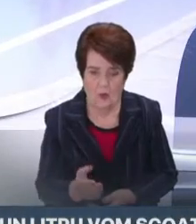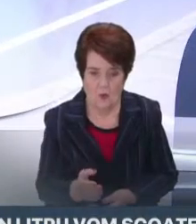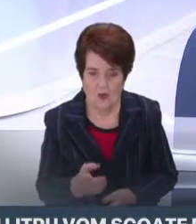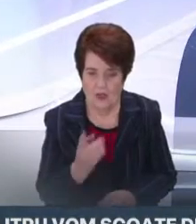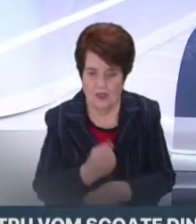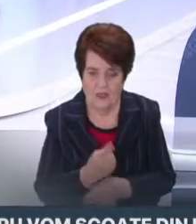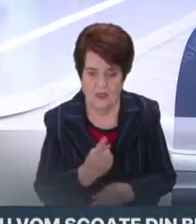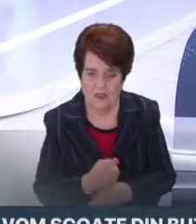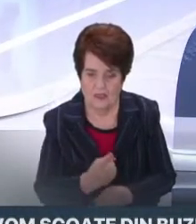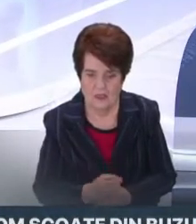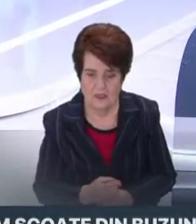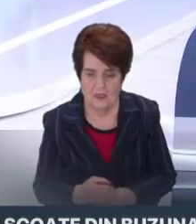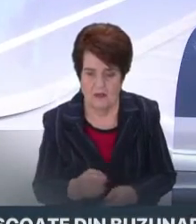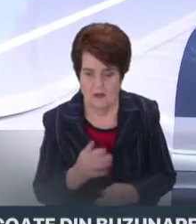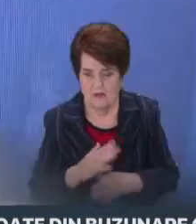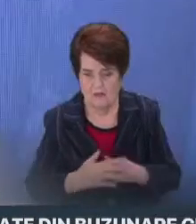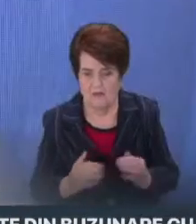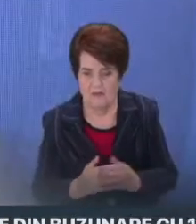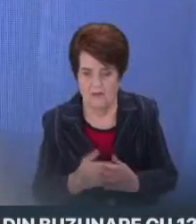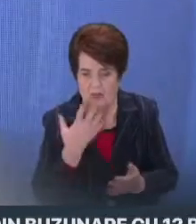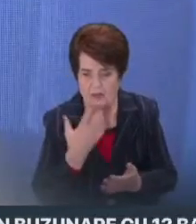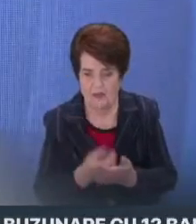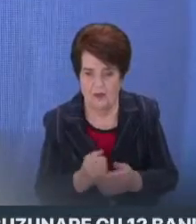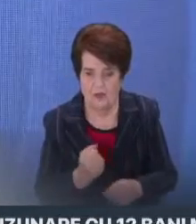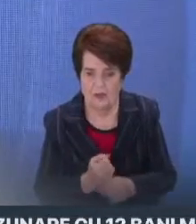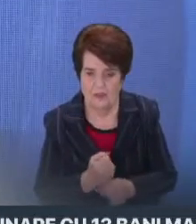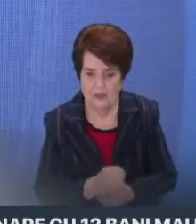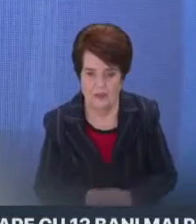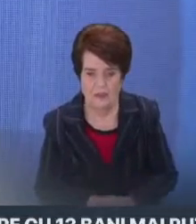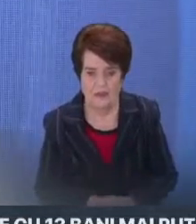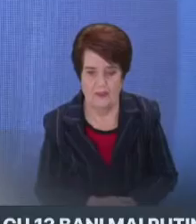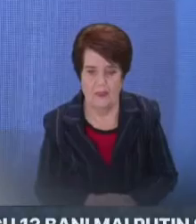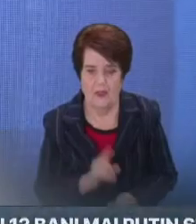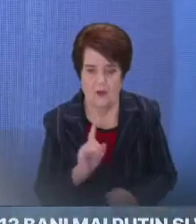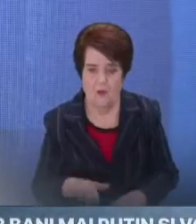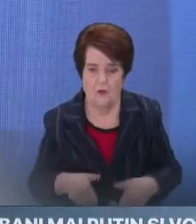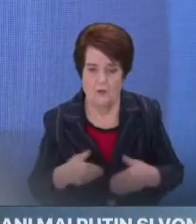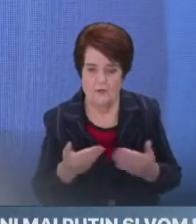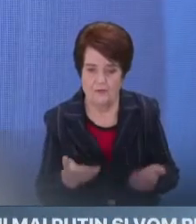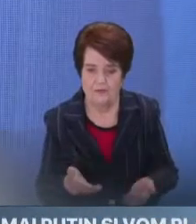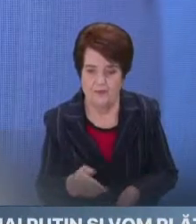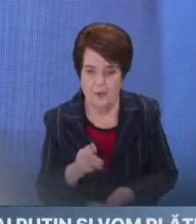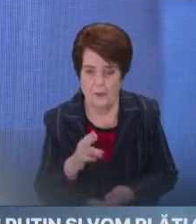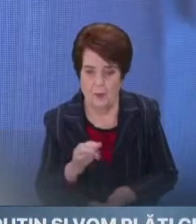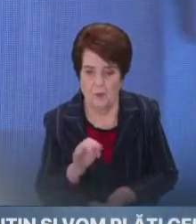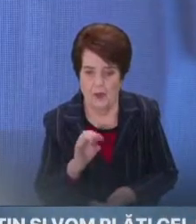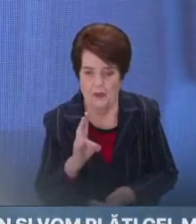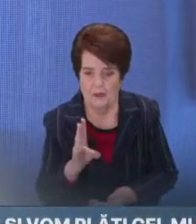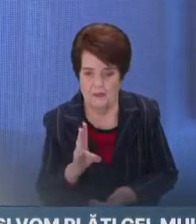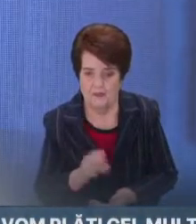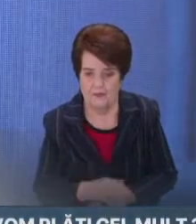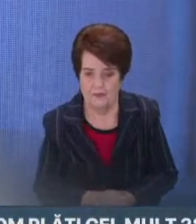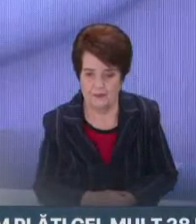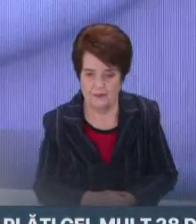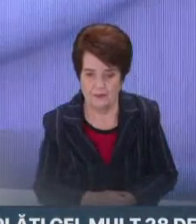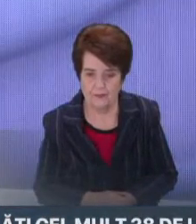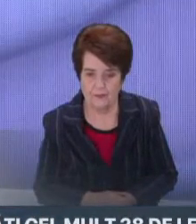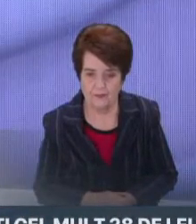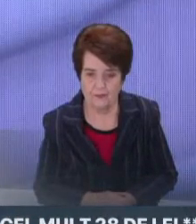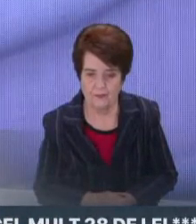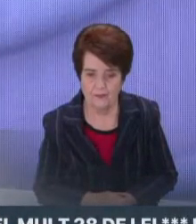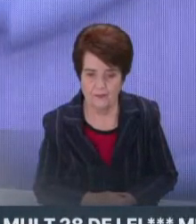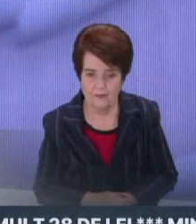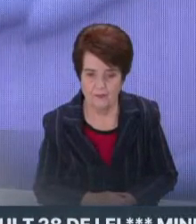de instalații. Dar când este recomandată încălzirea cilindrului de propan? Ceea ce întrebam și